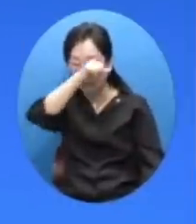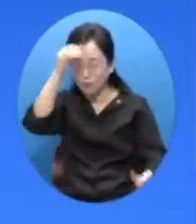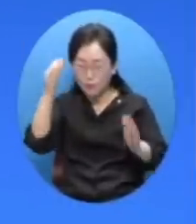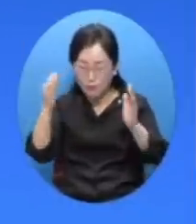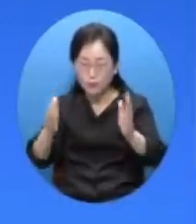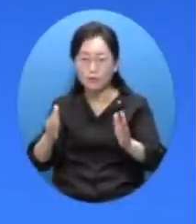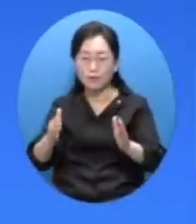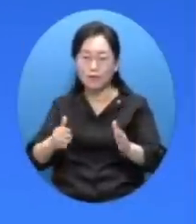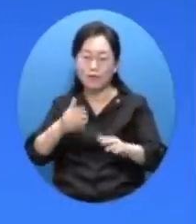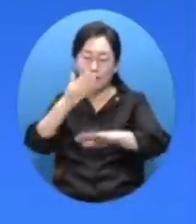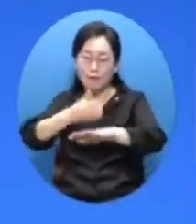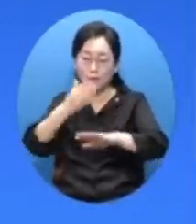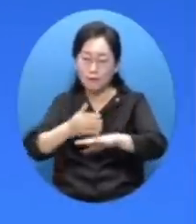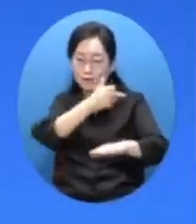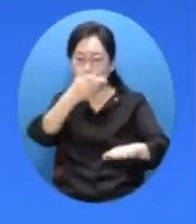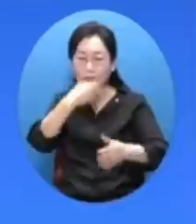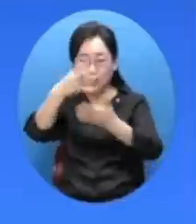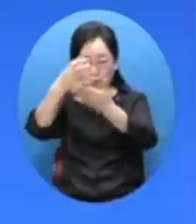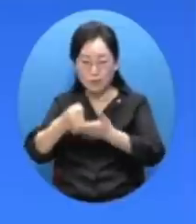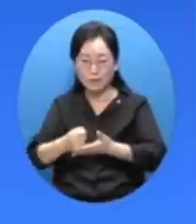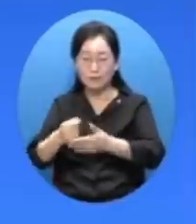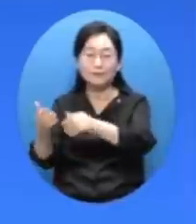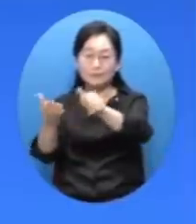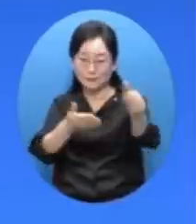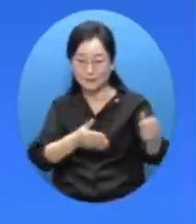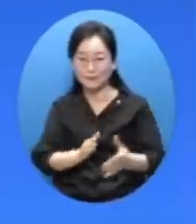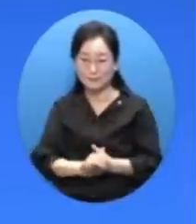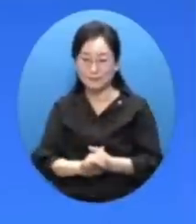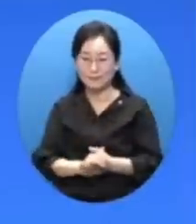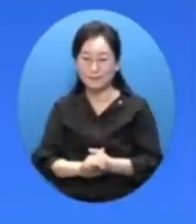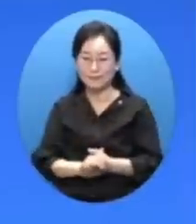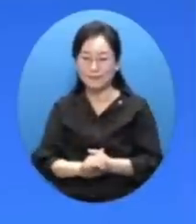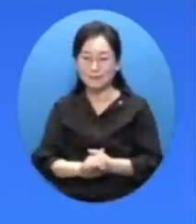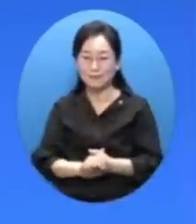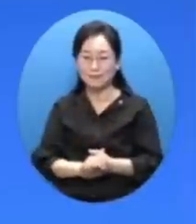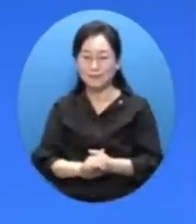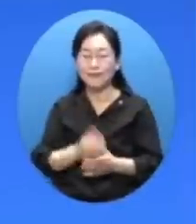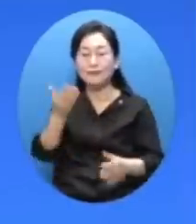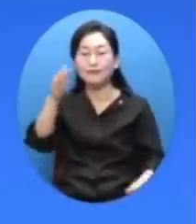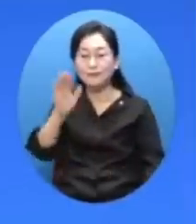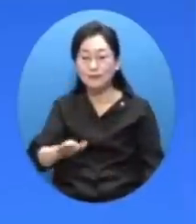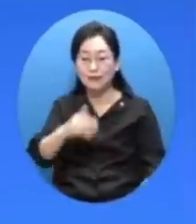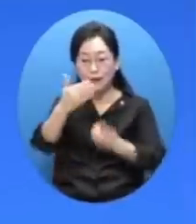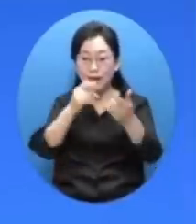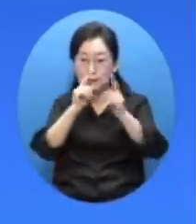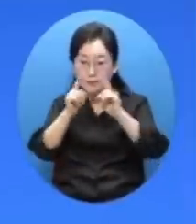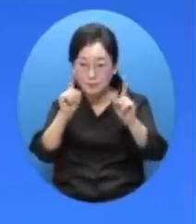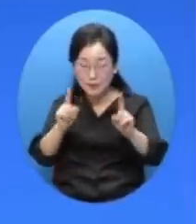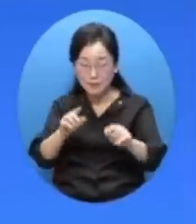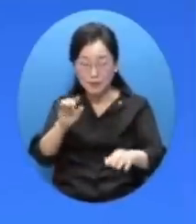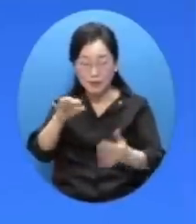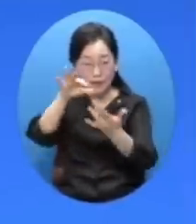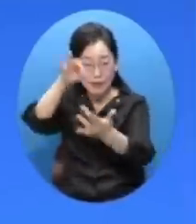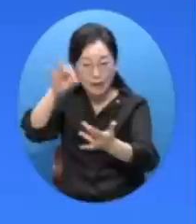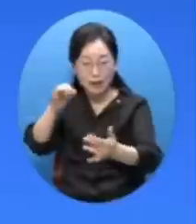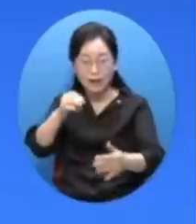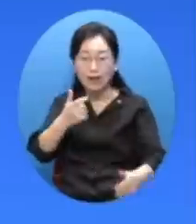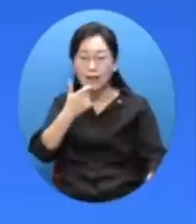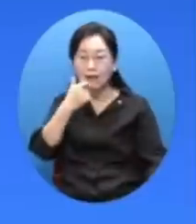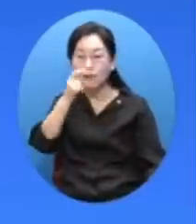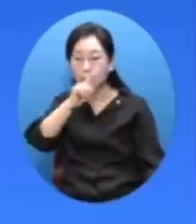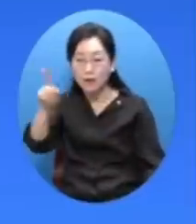큰 복을 받는 주님의 귀한 일꾼이 되어야 하는 것입니다. 그런데 성을 보니까 나의 택한 야곱아라고